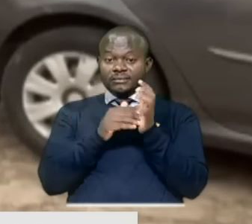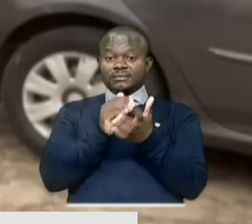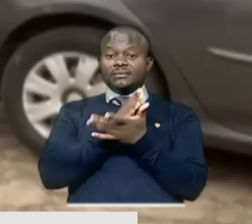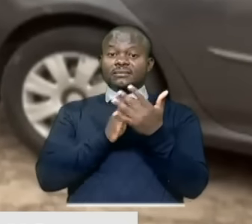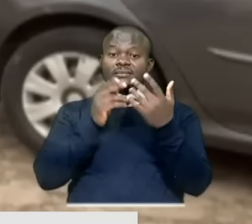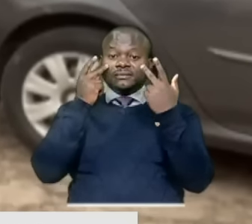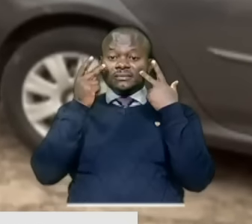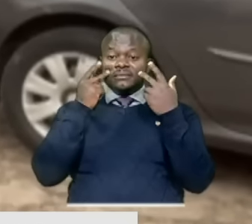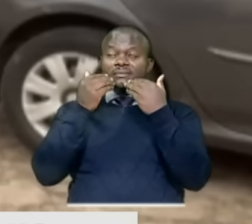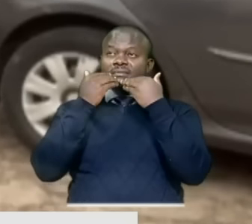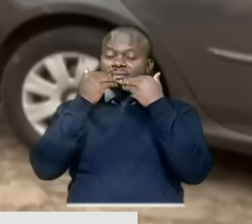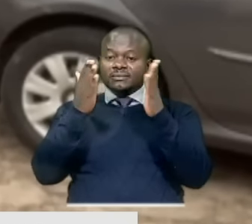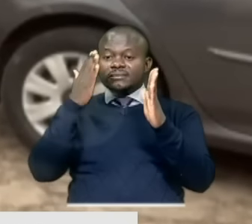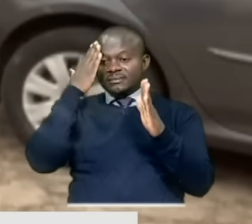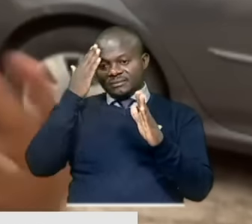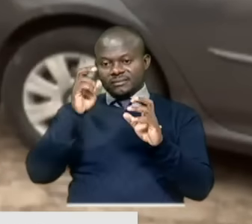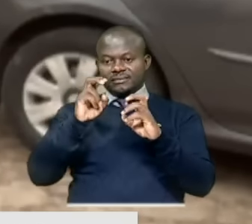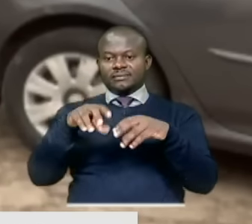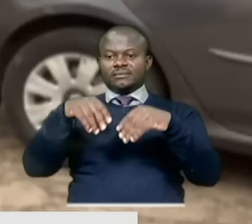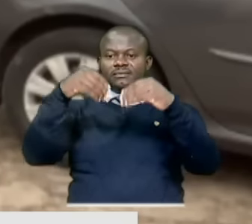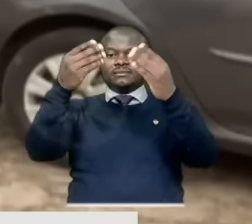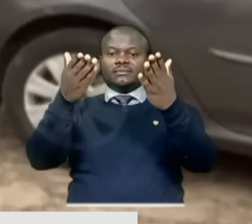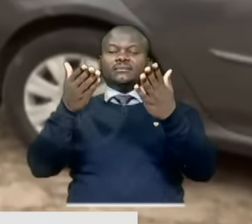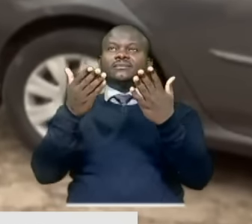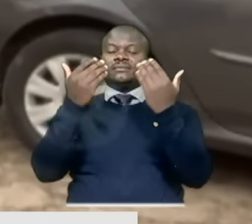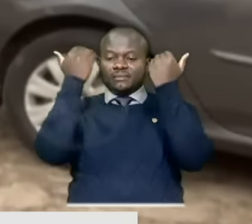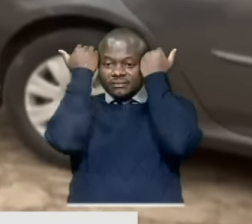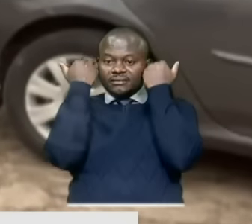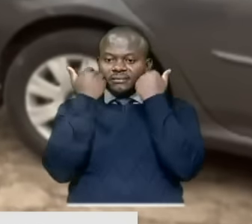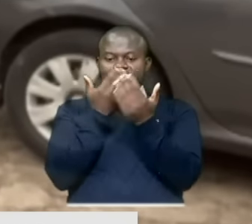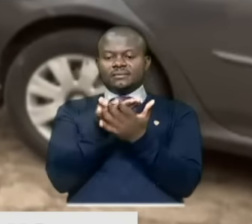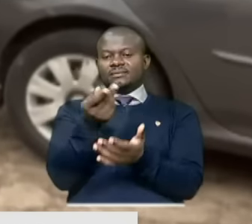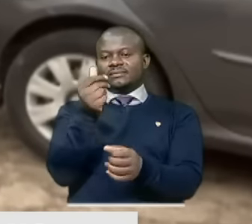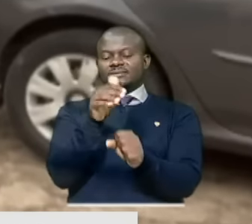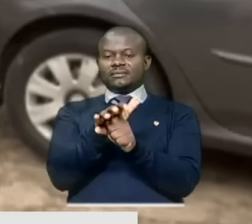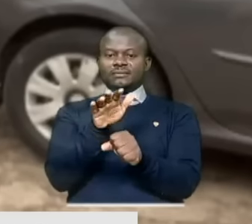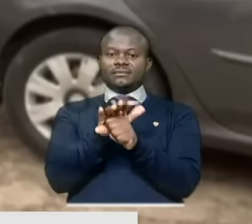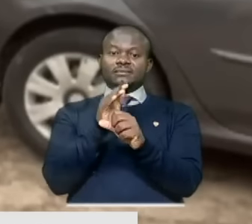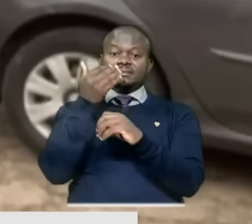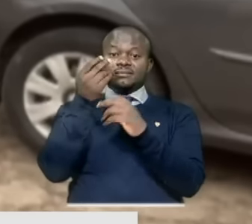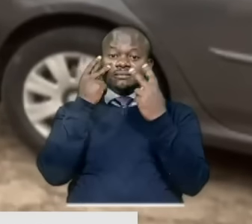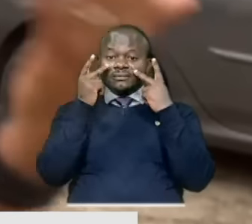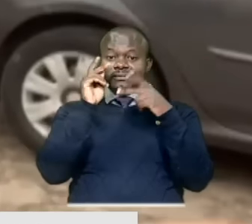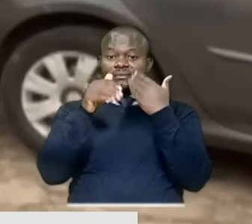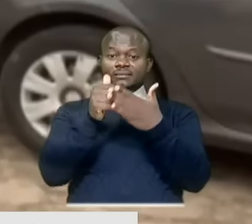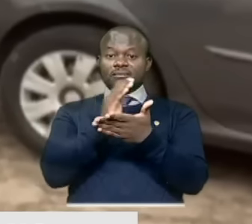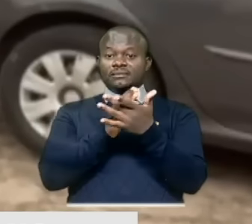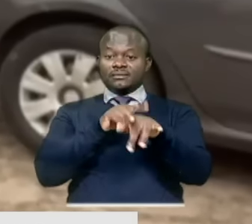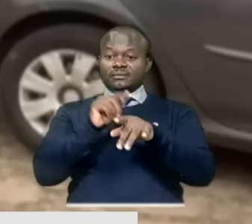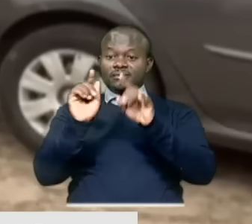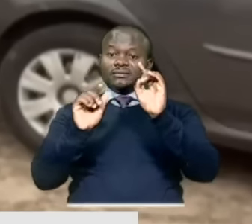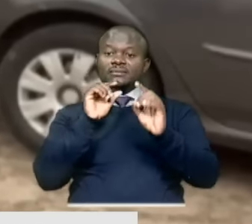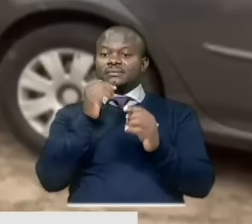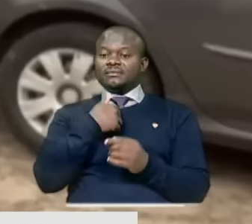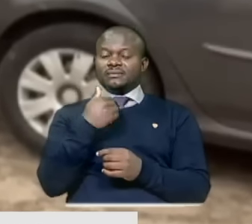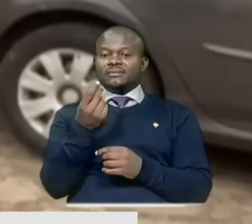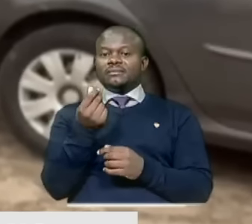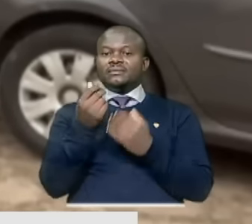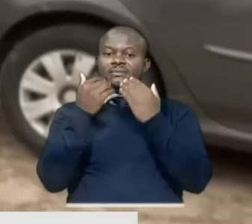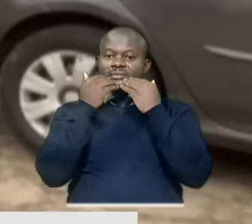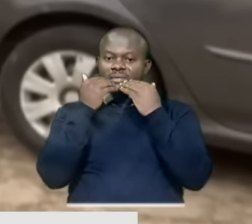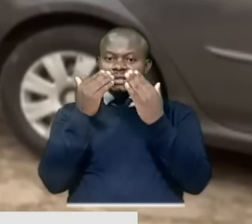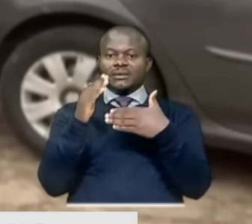bugukure. Urabizi ko gutanga wenda n'ikirego mu rukiko bisaba amafaranga, ugasanga abaturage bamwe na bamwe nta mafaranga bafite yo gutanga icyo